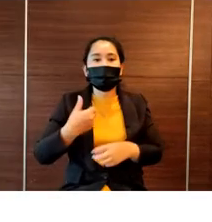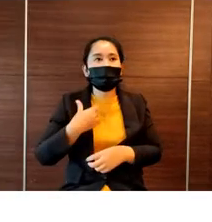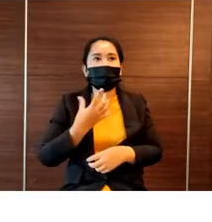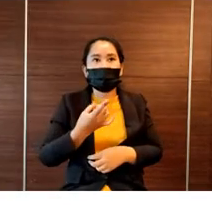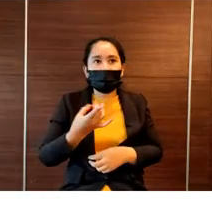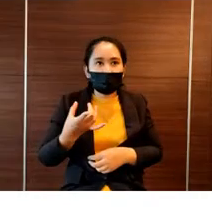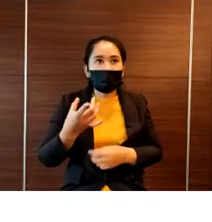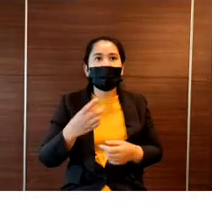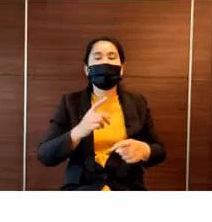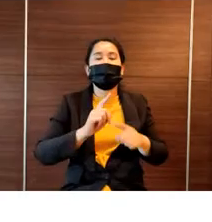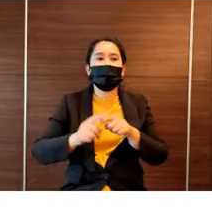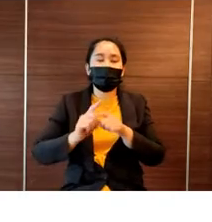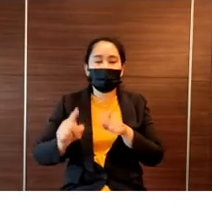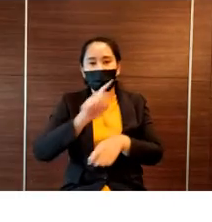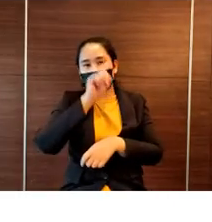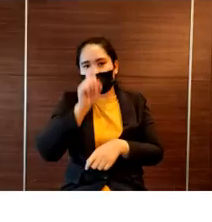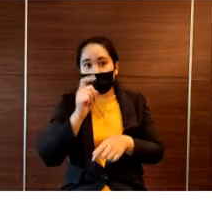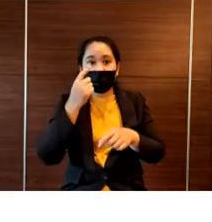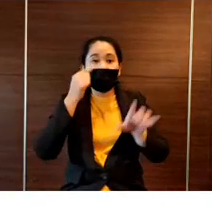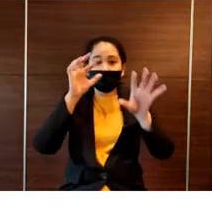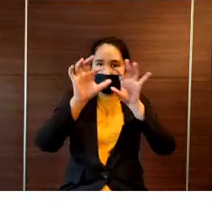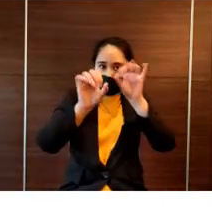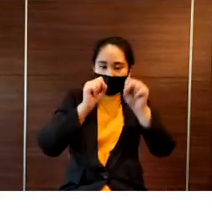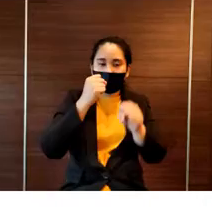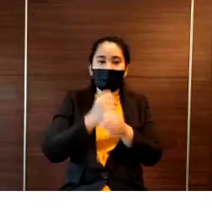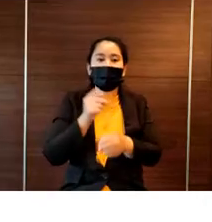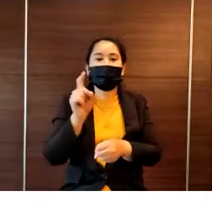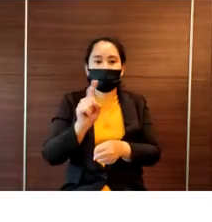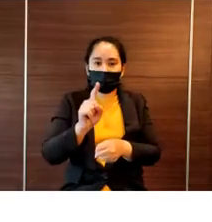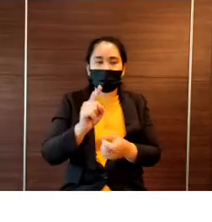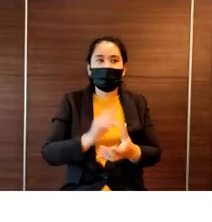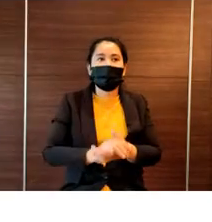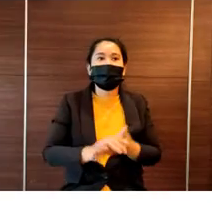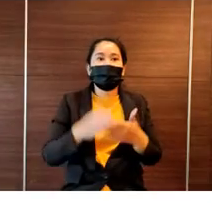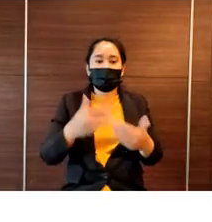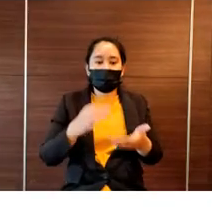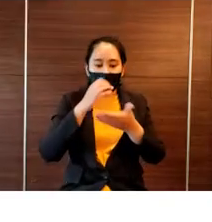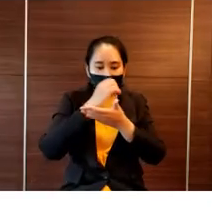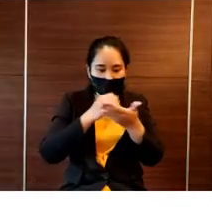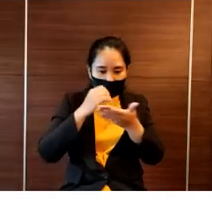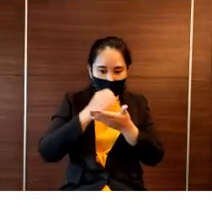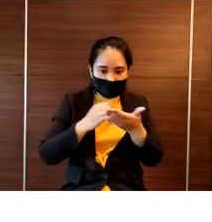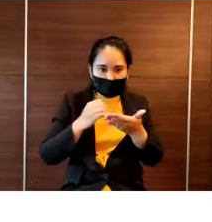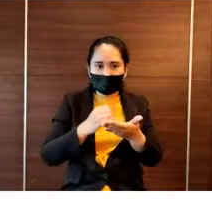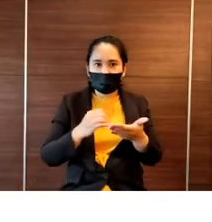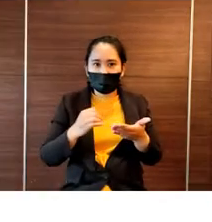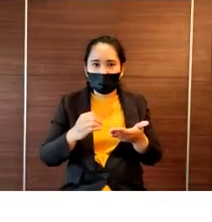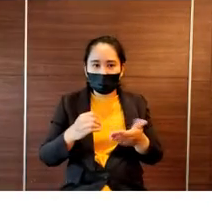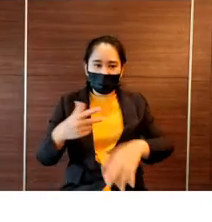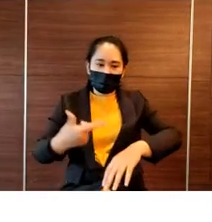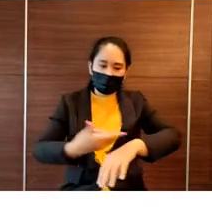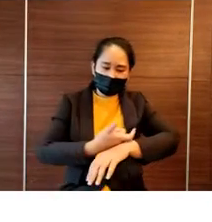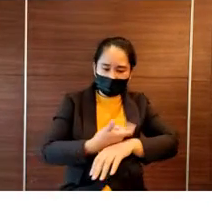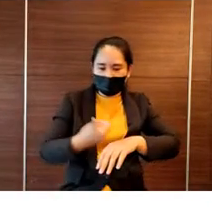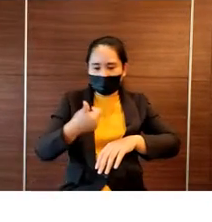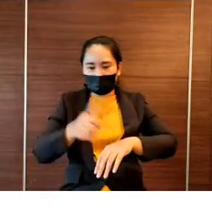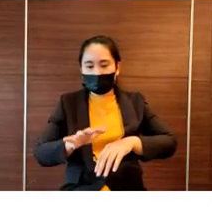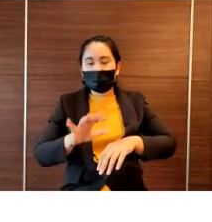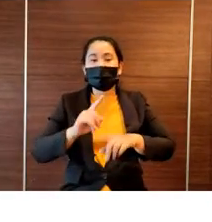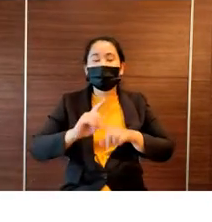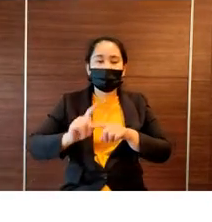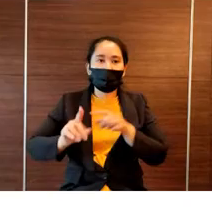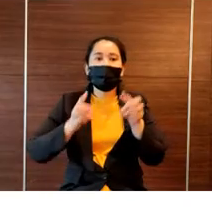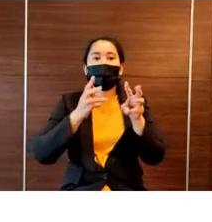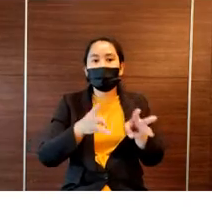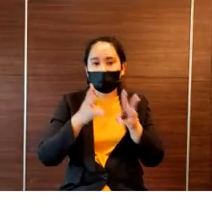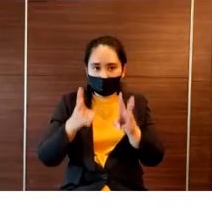การยังไงการสังเกตยังไงนะครับรวมไปถึงเรื่องของสารแต่ละชนิดใช้ด้วยกันได้ไหมควรจะลดจะมีเรื่องของเทคนิ